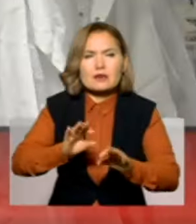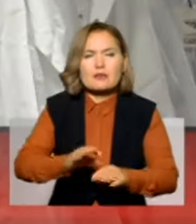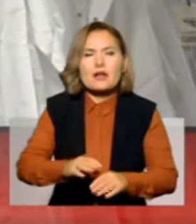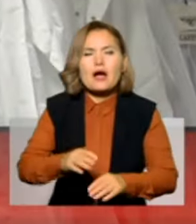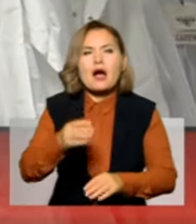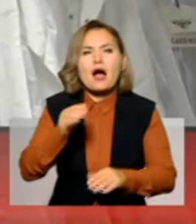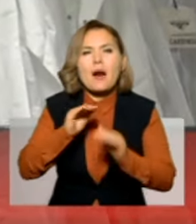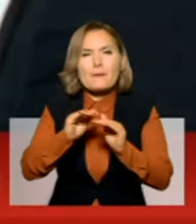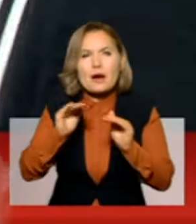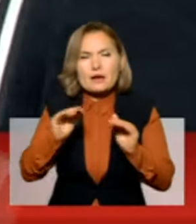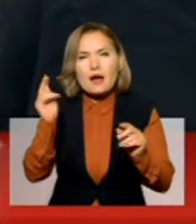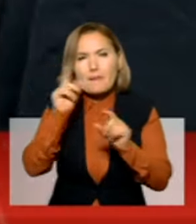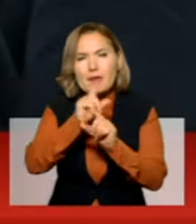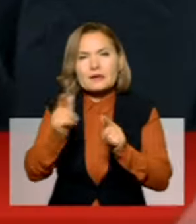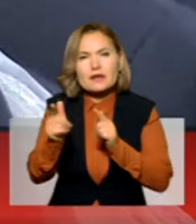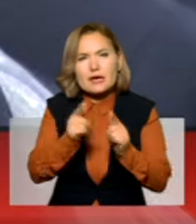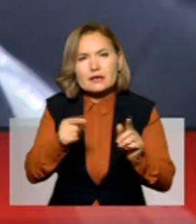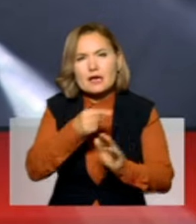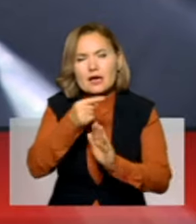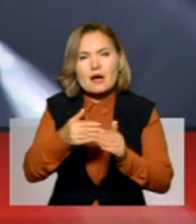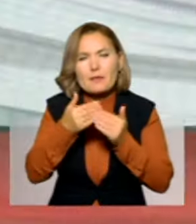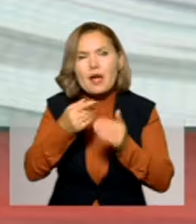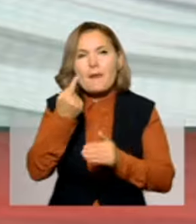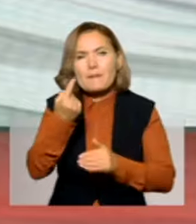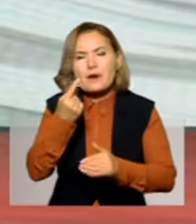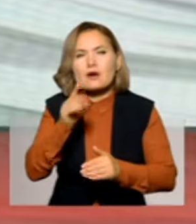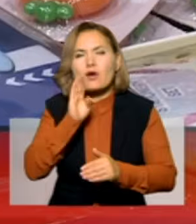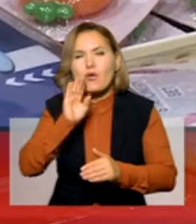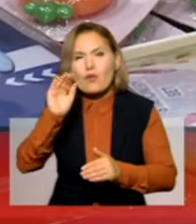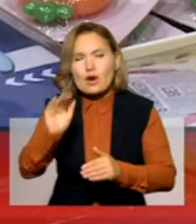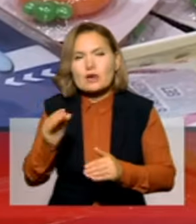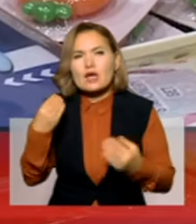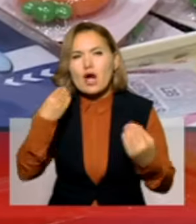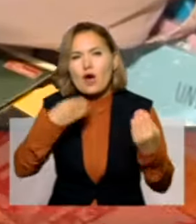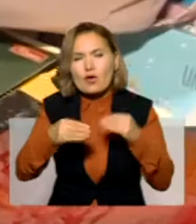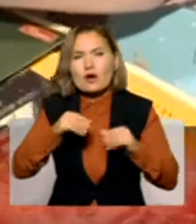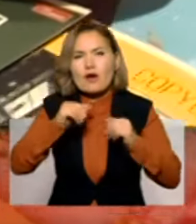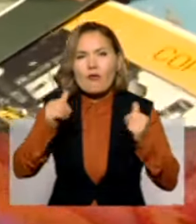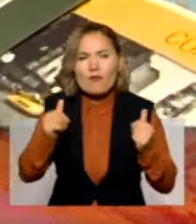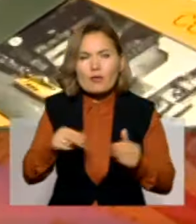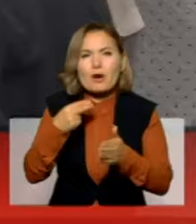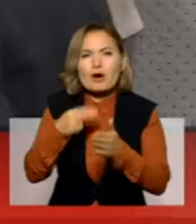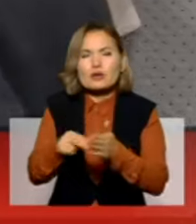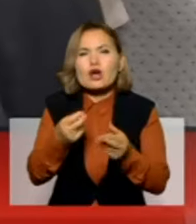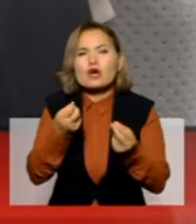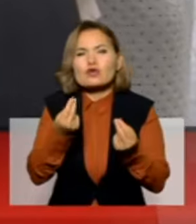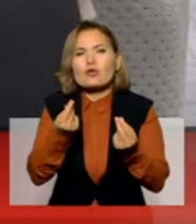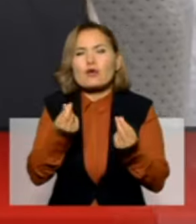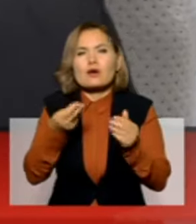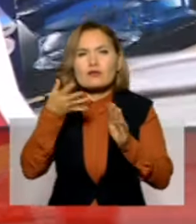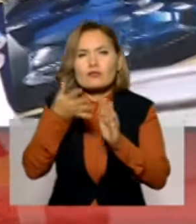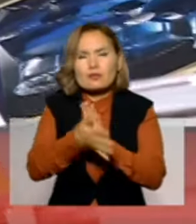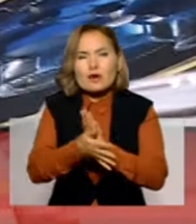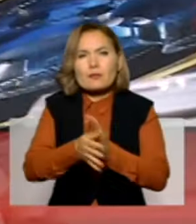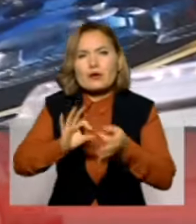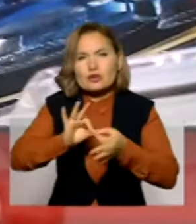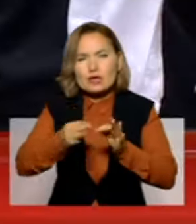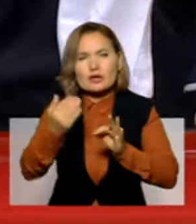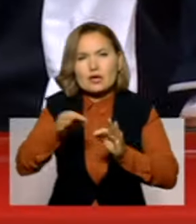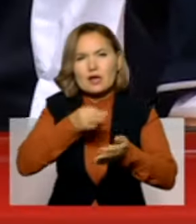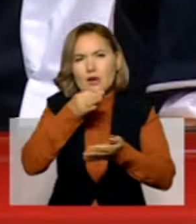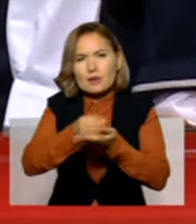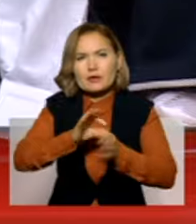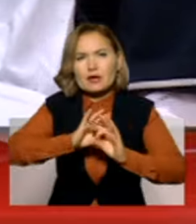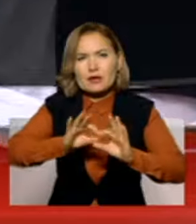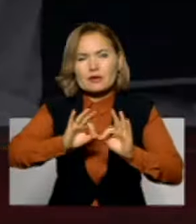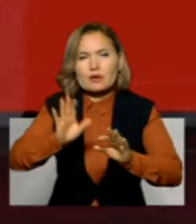Балаңыз мектепке дайын ба? Бір оқушыға форма беріп, оқу құралын түгендеу үшін қанша ақшаға жет? Ақпарат тілшісі зерттеу жүргізіп санап